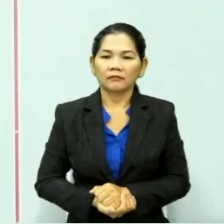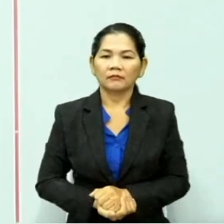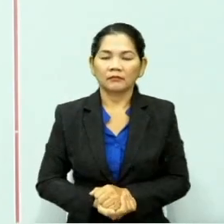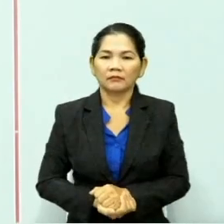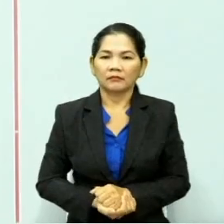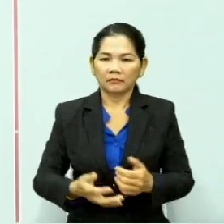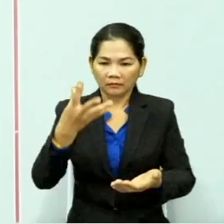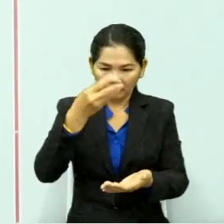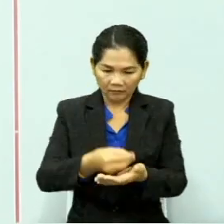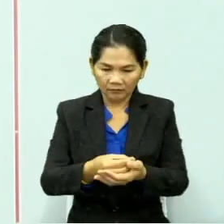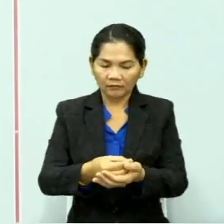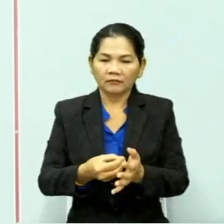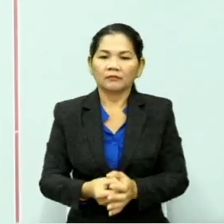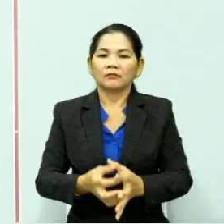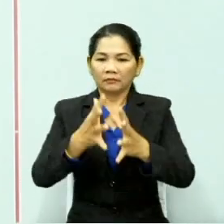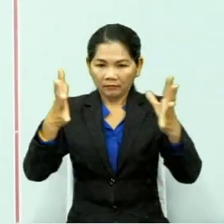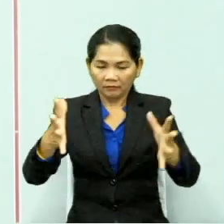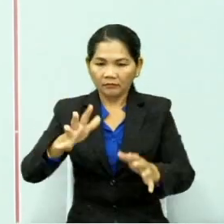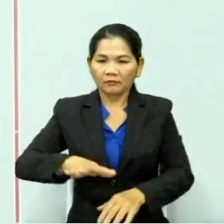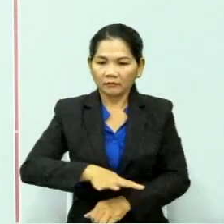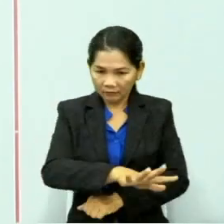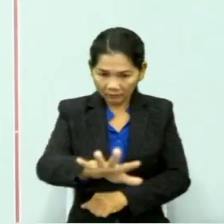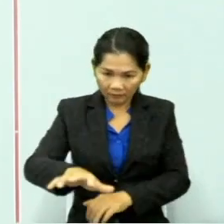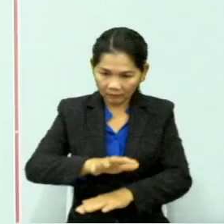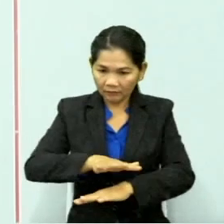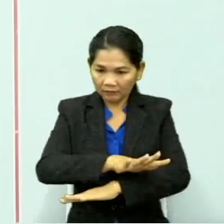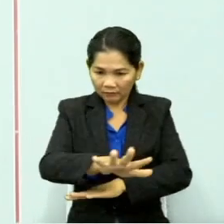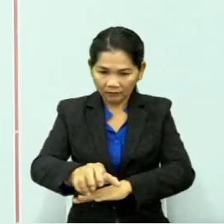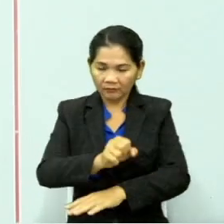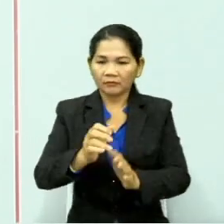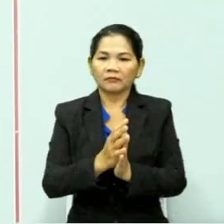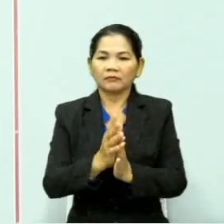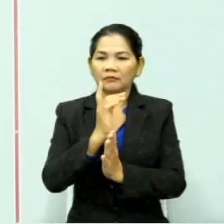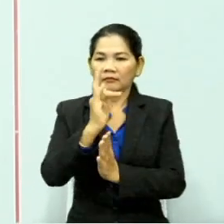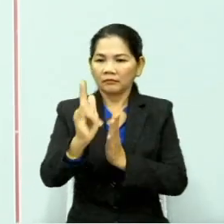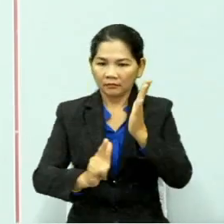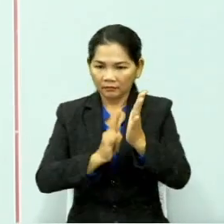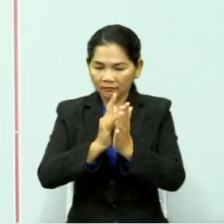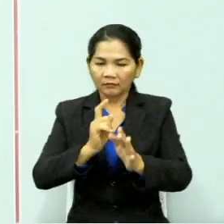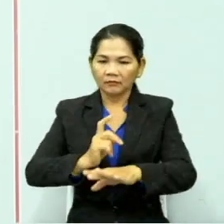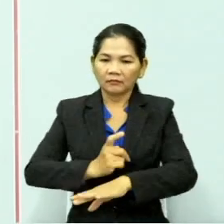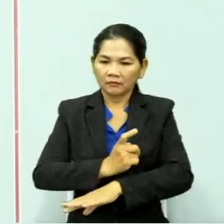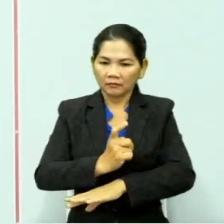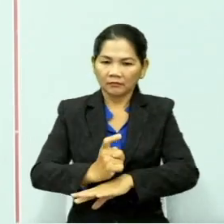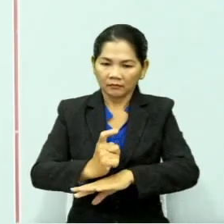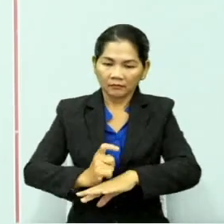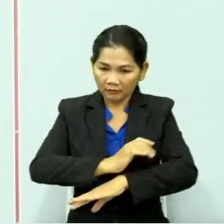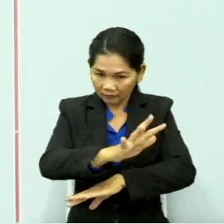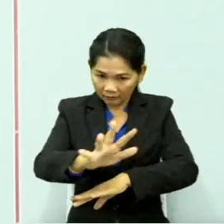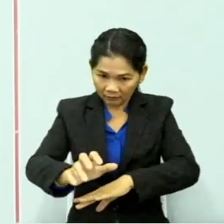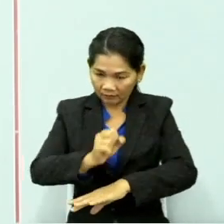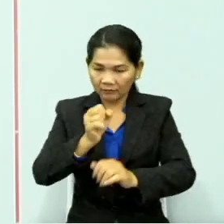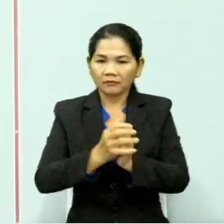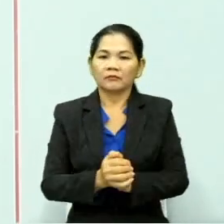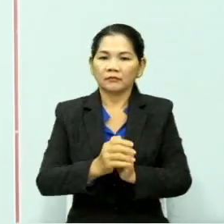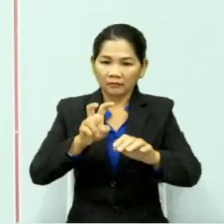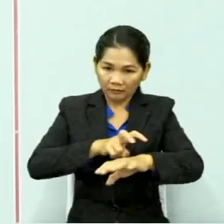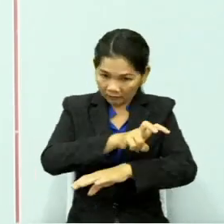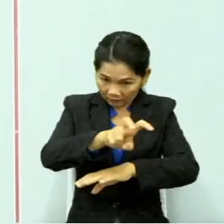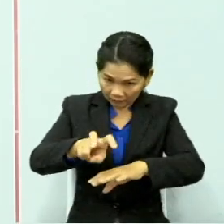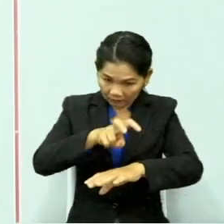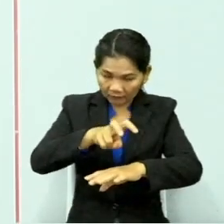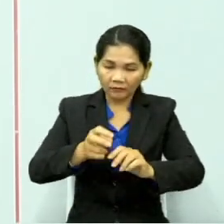chia xóm bát khmai pro chia khem ra dương trời rìa